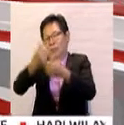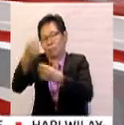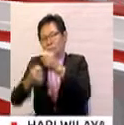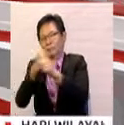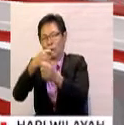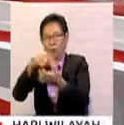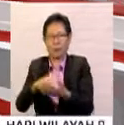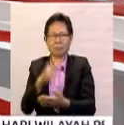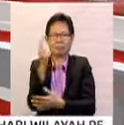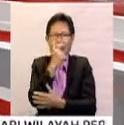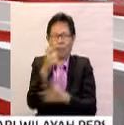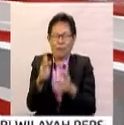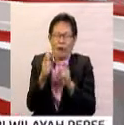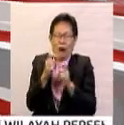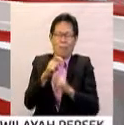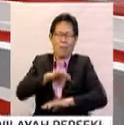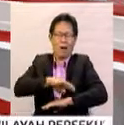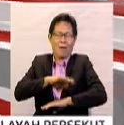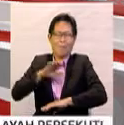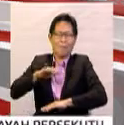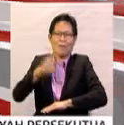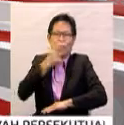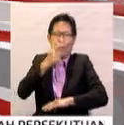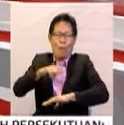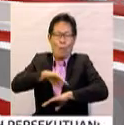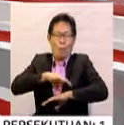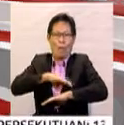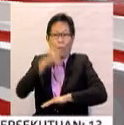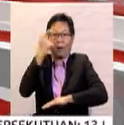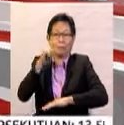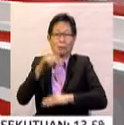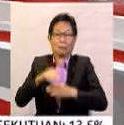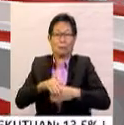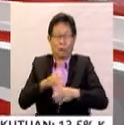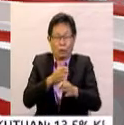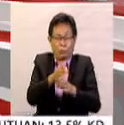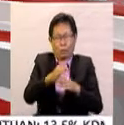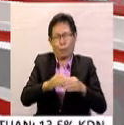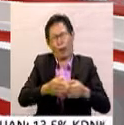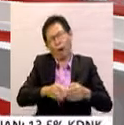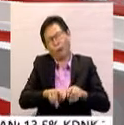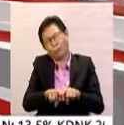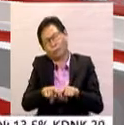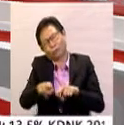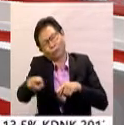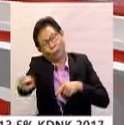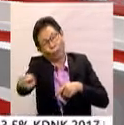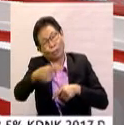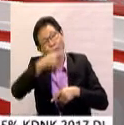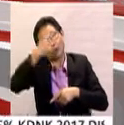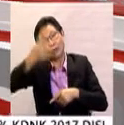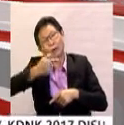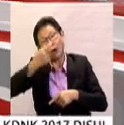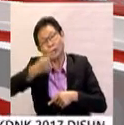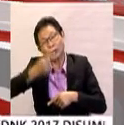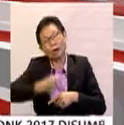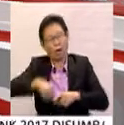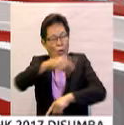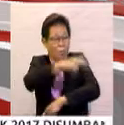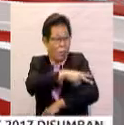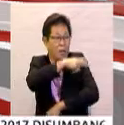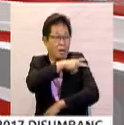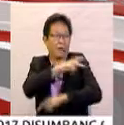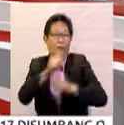ini. Enggan terlalu cepat berpuas hati kerana perjalanan kerjaya yang masih jauh, Zi Jia menyifatkan tekanan menduduki ranking